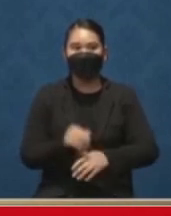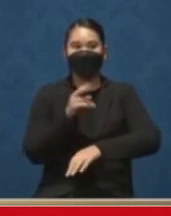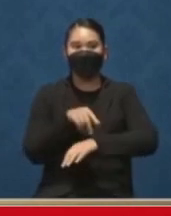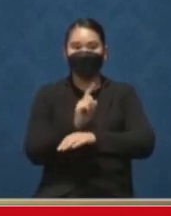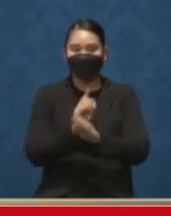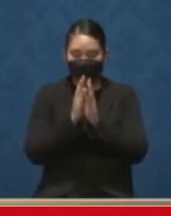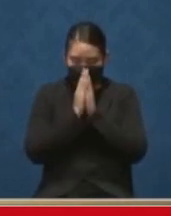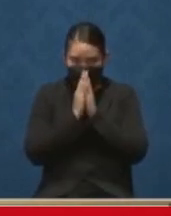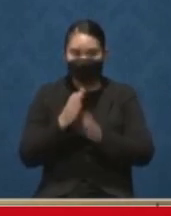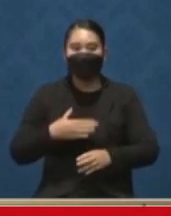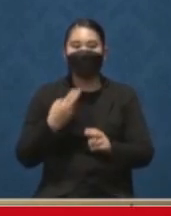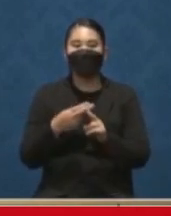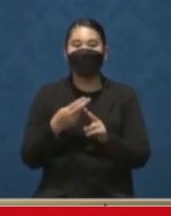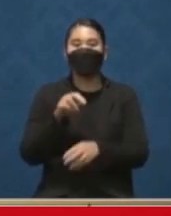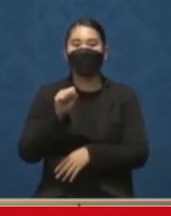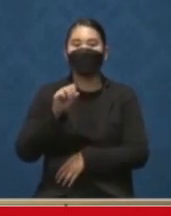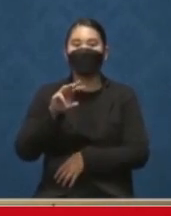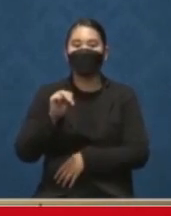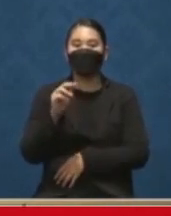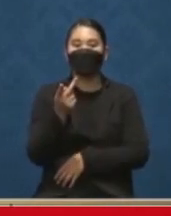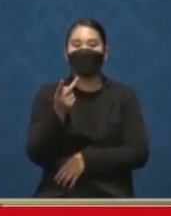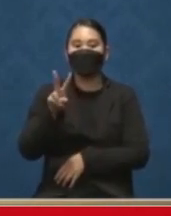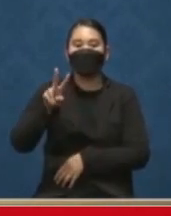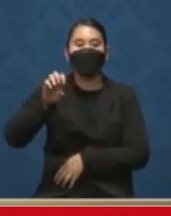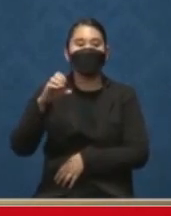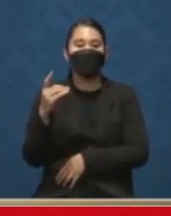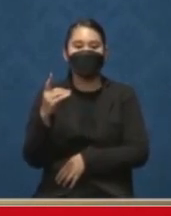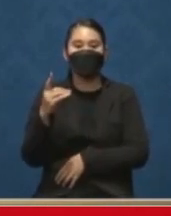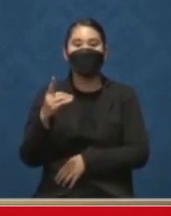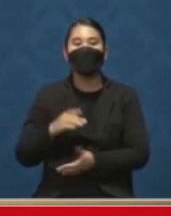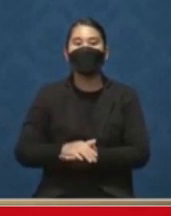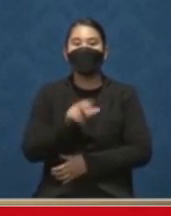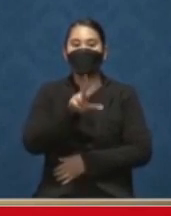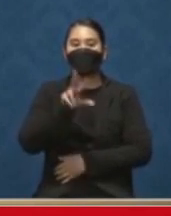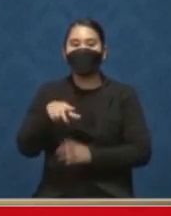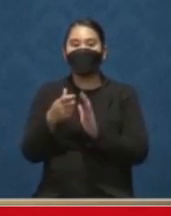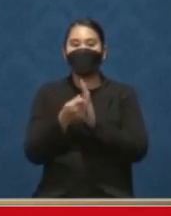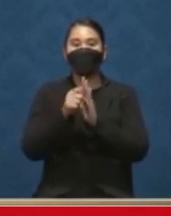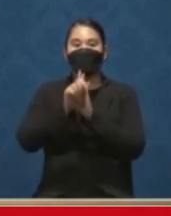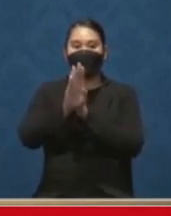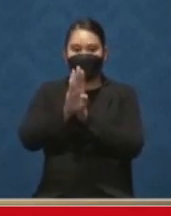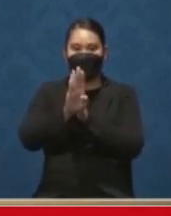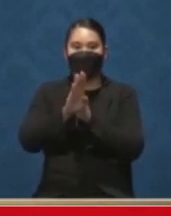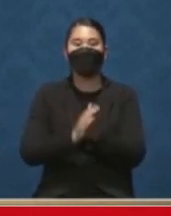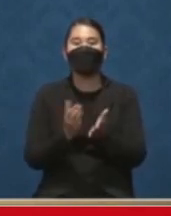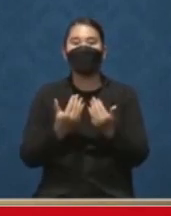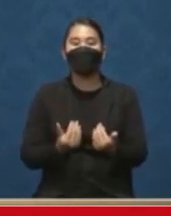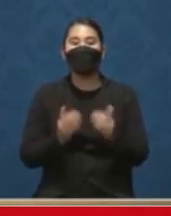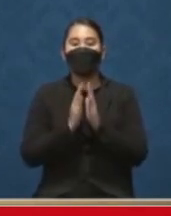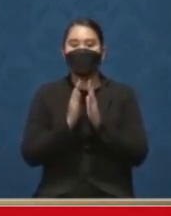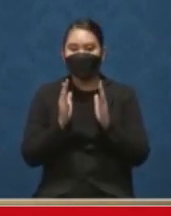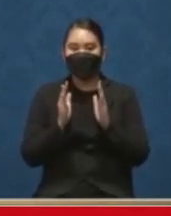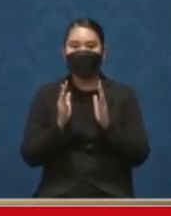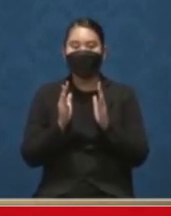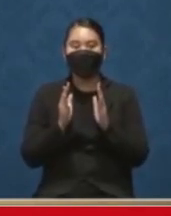ับเรียนท่านประธานที่เคารพครับผมนายสมคิดเชื้อคงพรรคเพื่อไทยจังหวัดอุบลราชธานีต้องขอบ